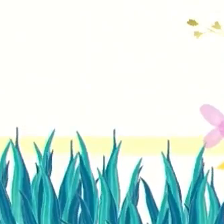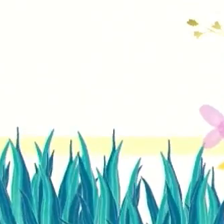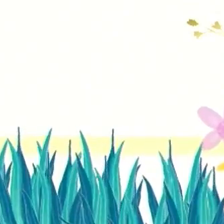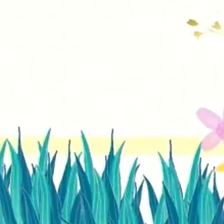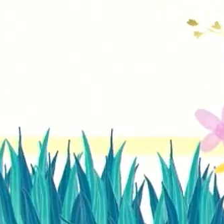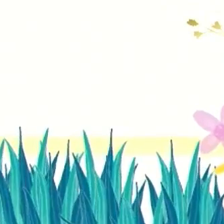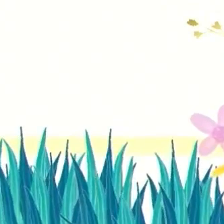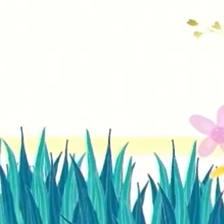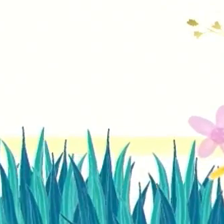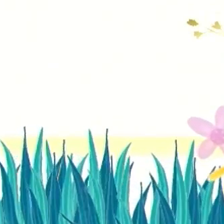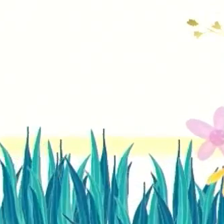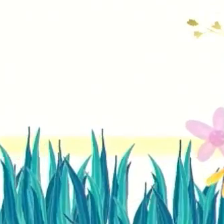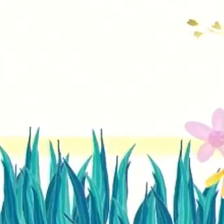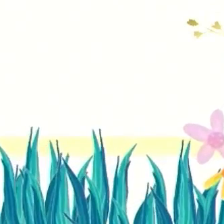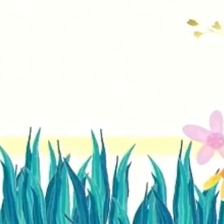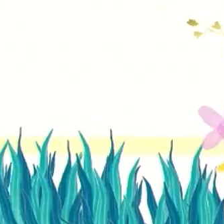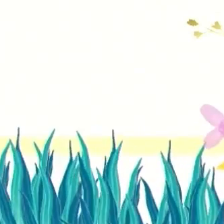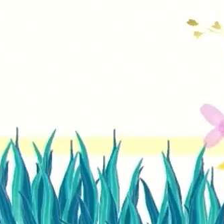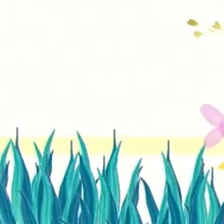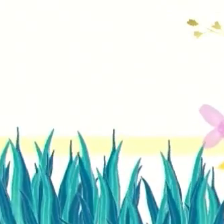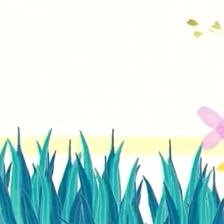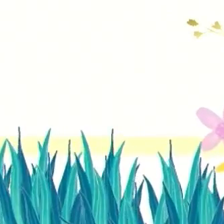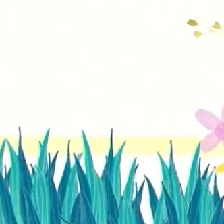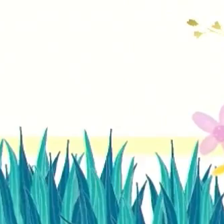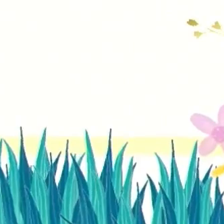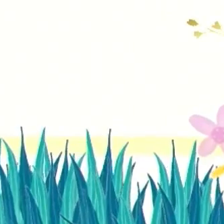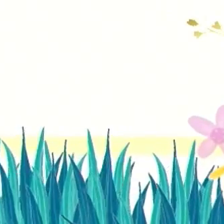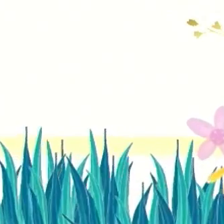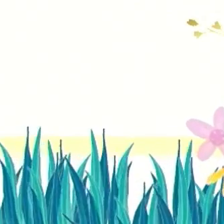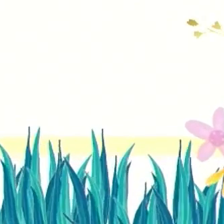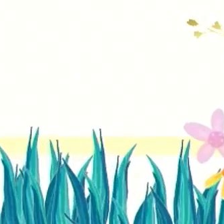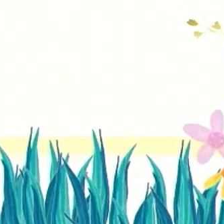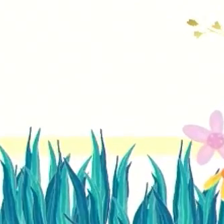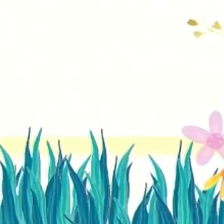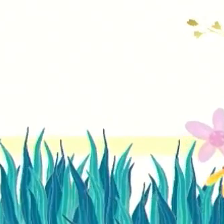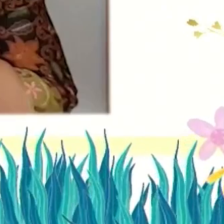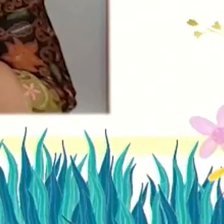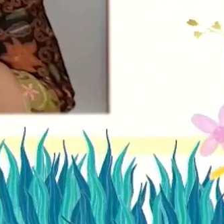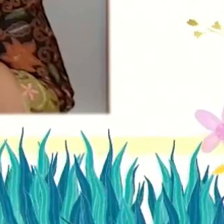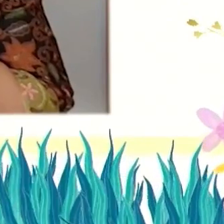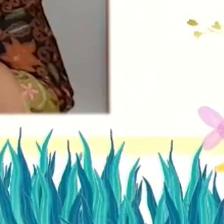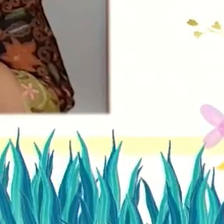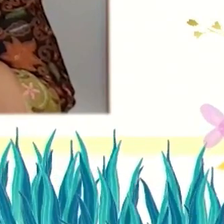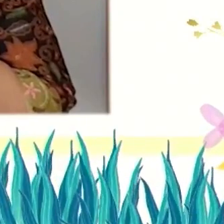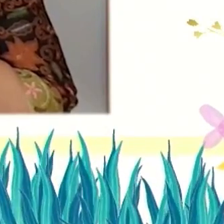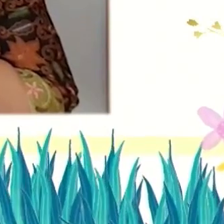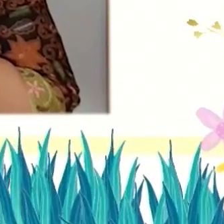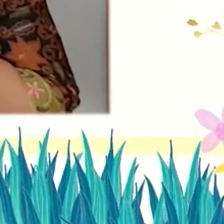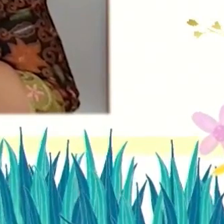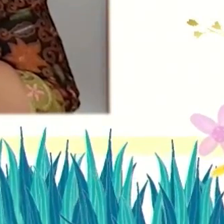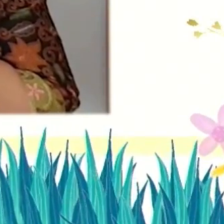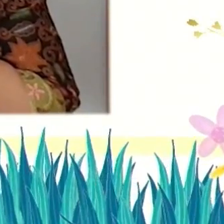Saudara-saudari terkasih, selamat beribadah. Tetaplah semangat. Semangat dan bersuka cita. Tetaplah